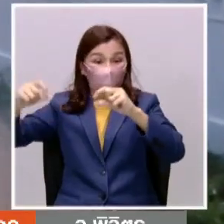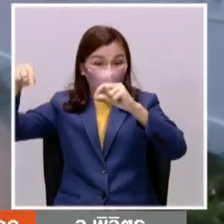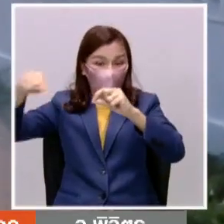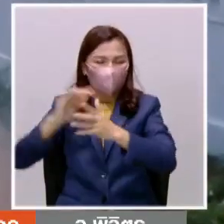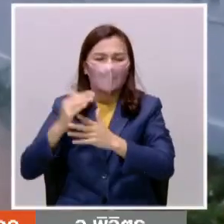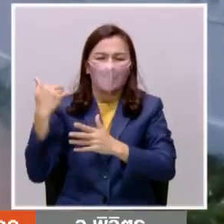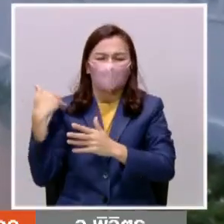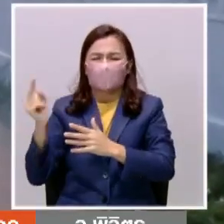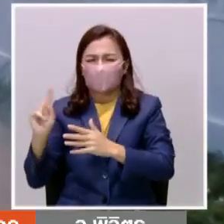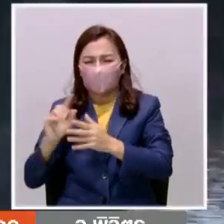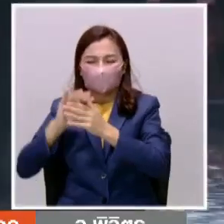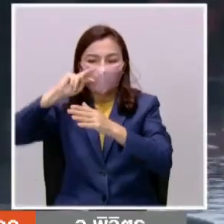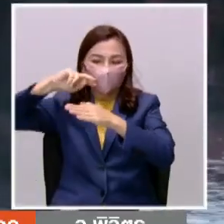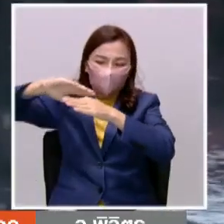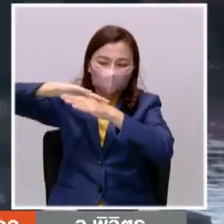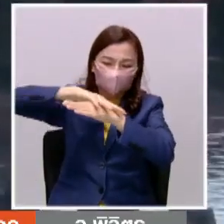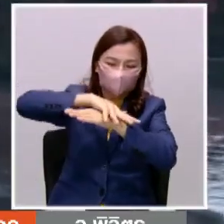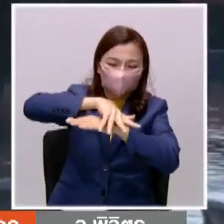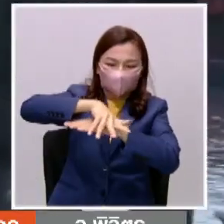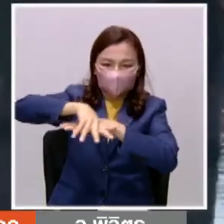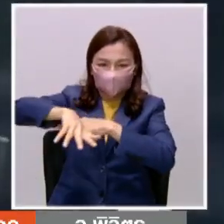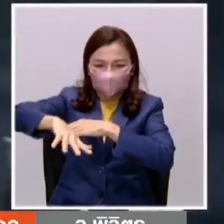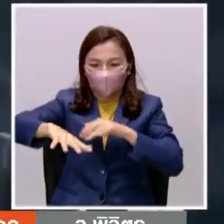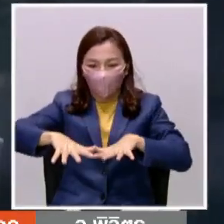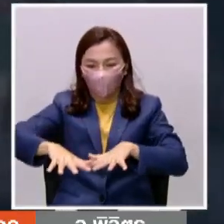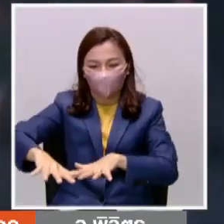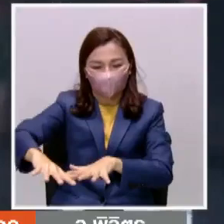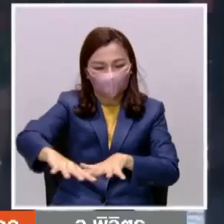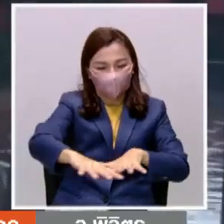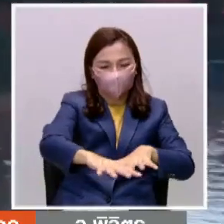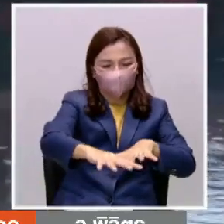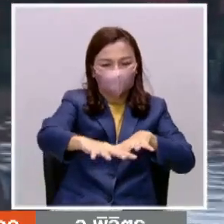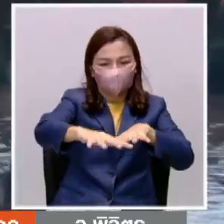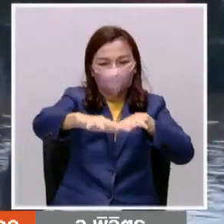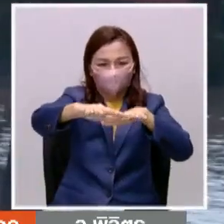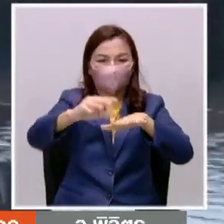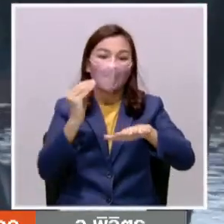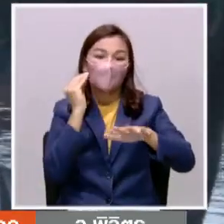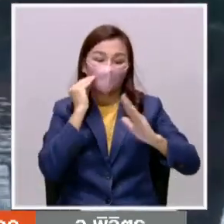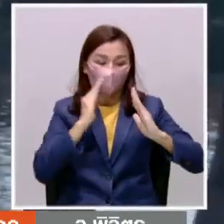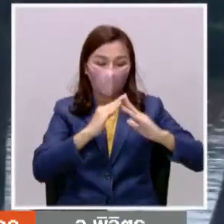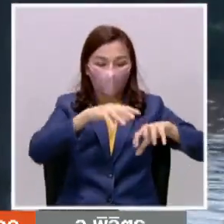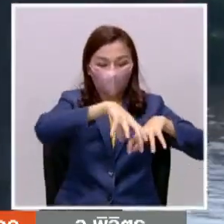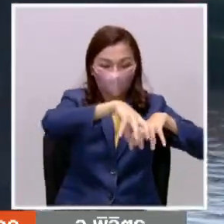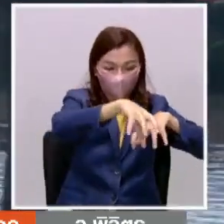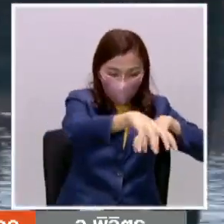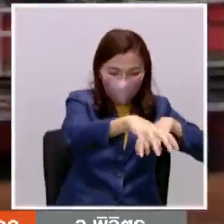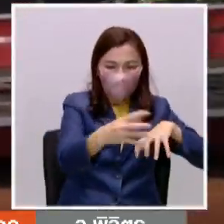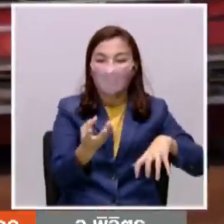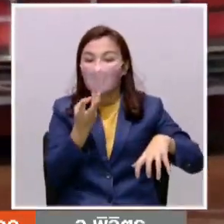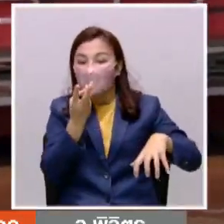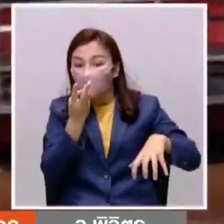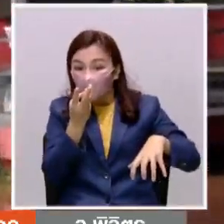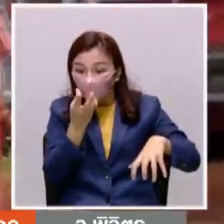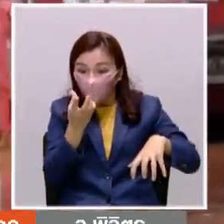มวลน้ำป่าไหลหลากลงมาตามลำคลองสาขาเอ่อล้นเข้าท่วมบ้านเรือนรวมถึงนาข้าวสวนมะม่วงในพื้นที่ตำบลหนองปลาไหล